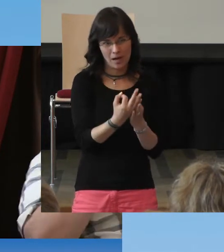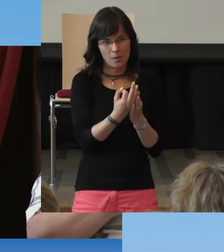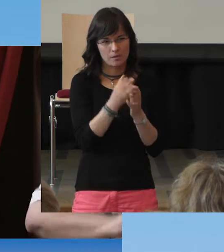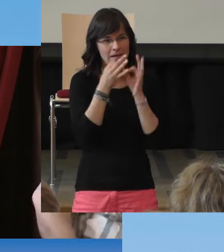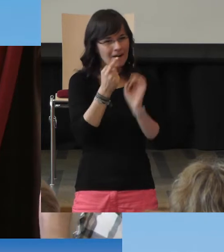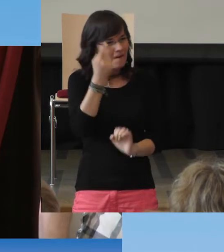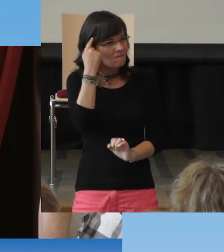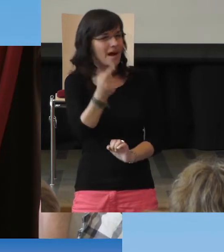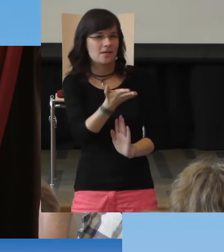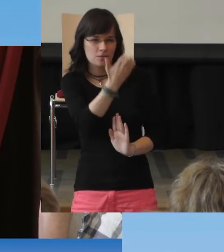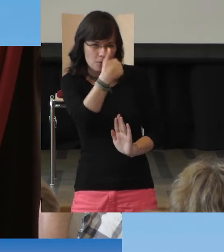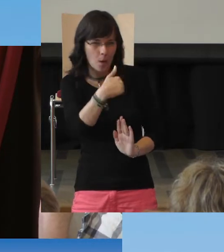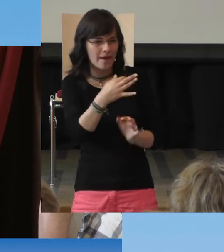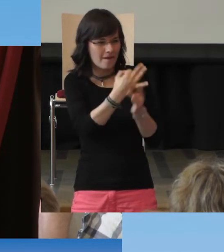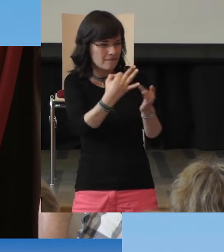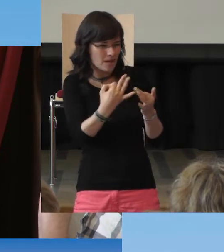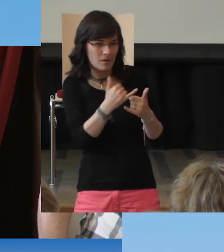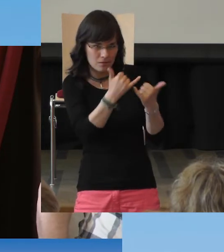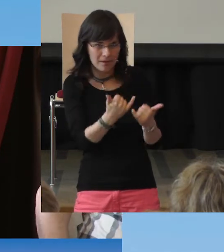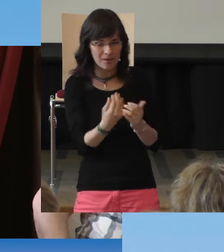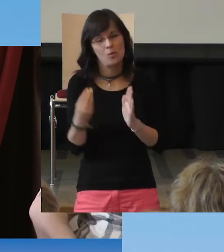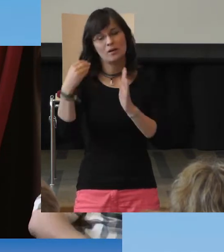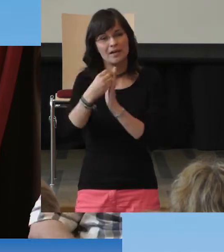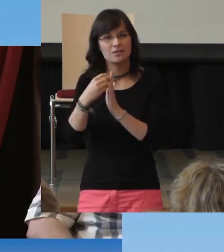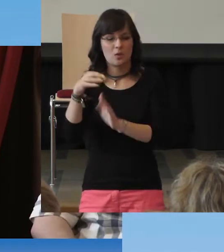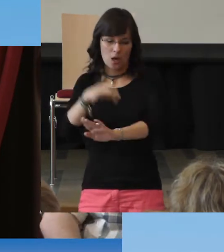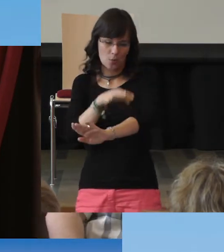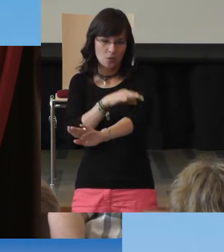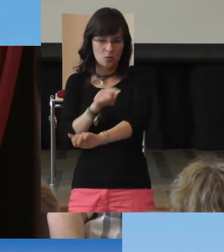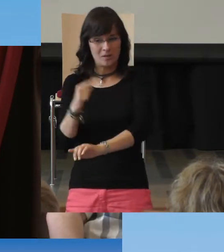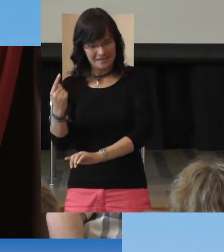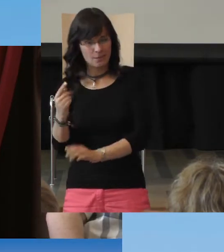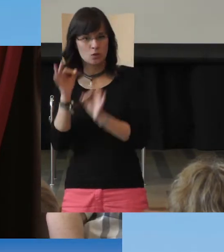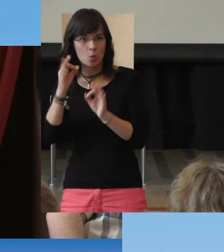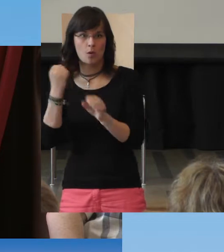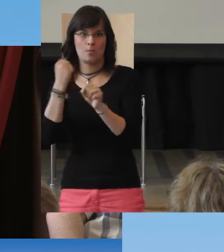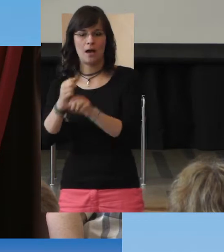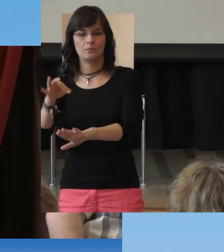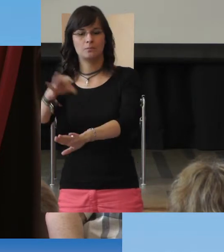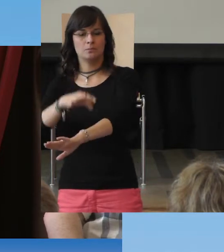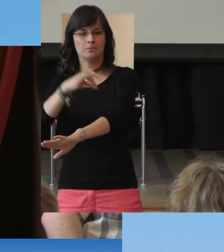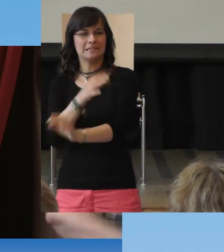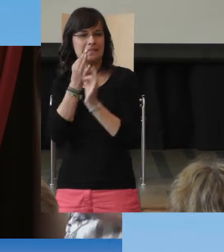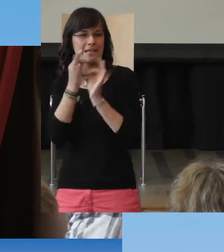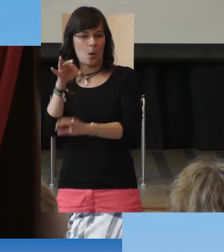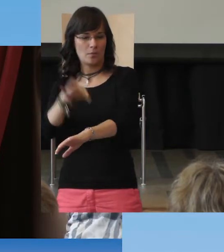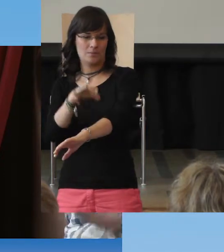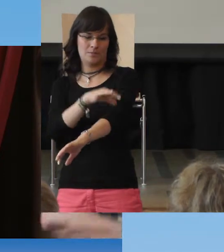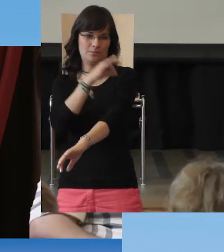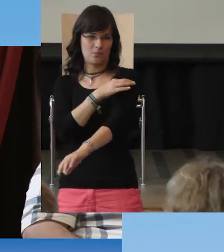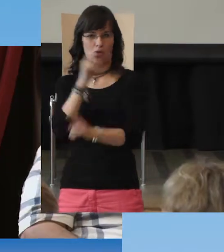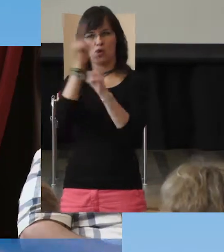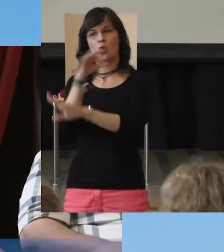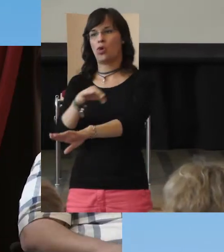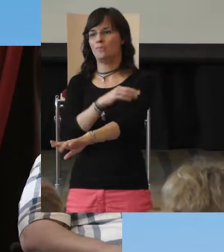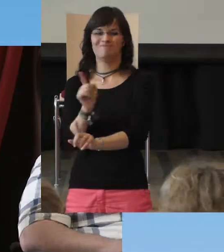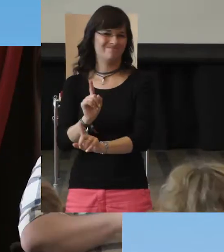natürlich ein guter Therapeut sein ein guter Akupunktur also ich will jetzt